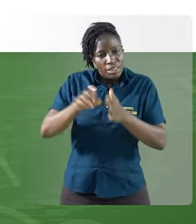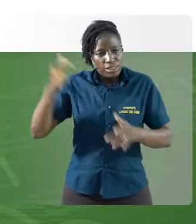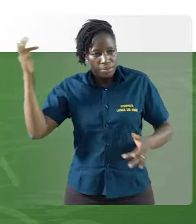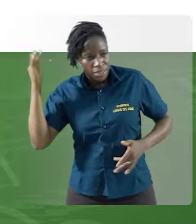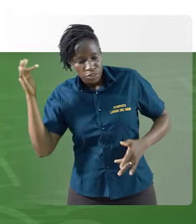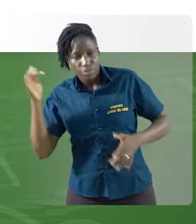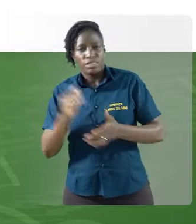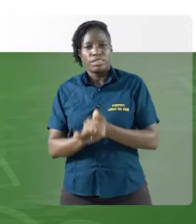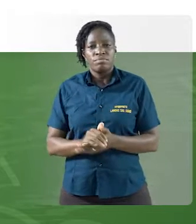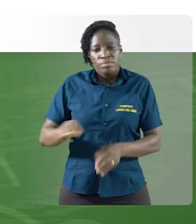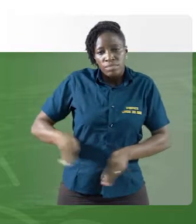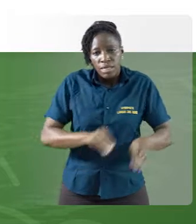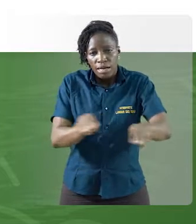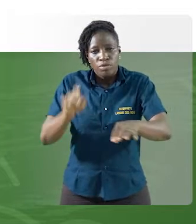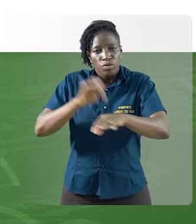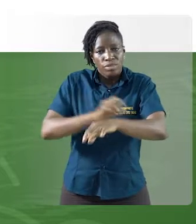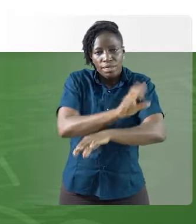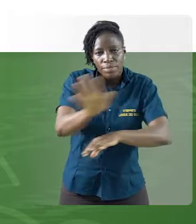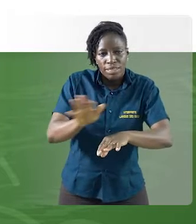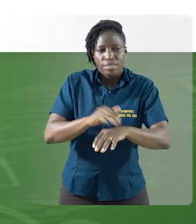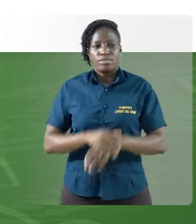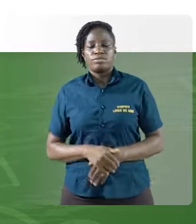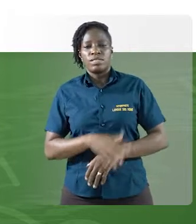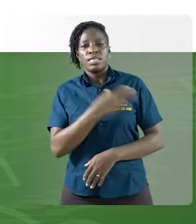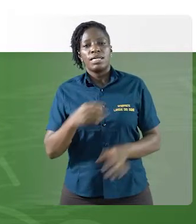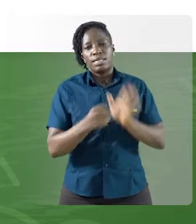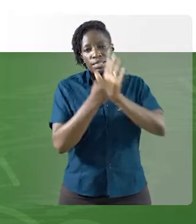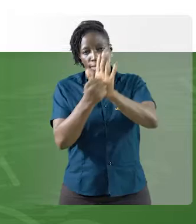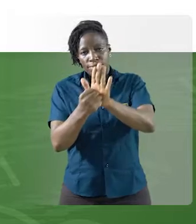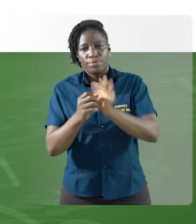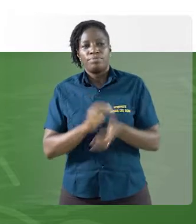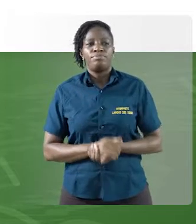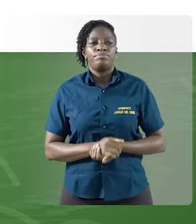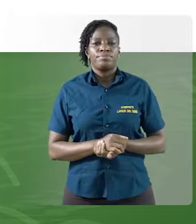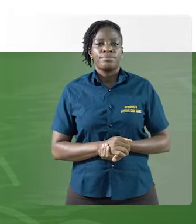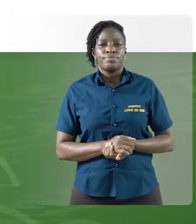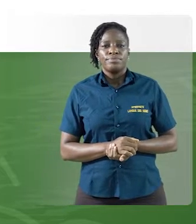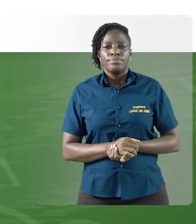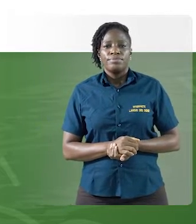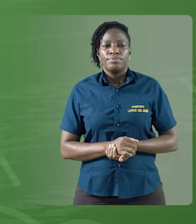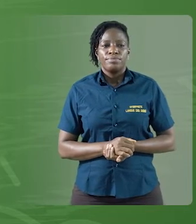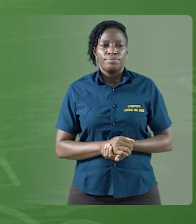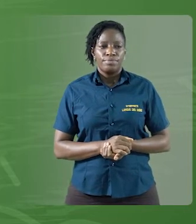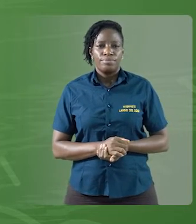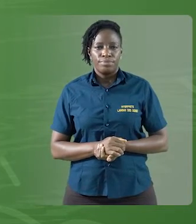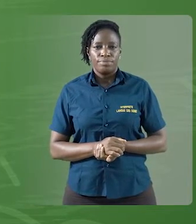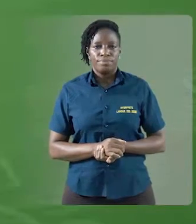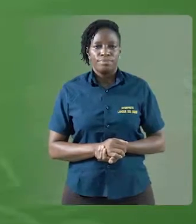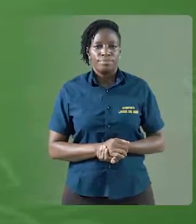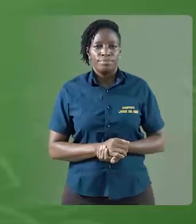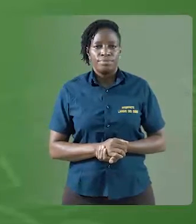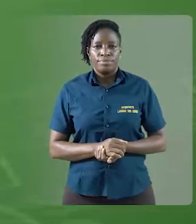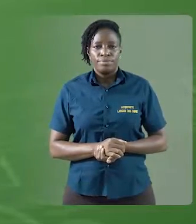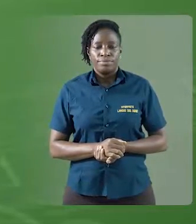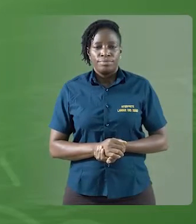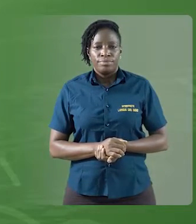pathogènes, les modes de contamination et leurs symptômes. Nous allons maintenant